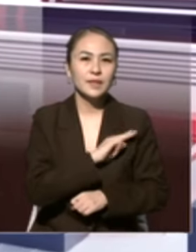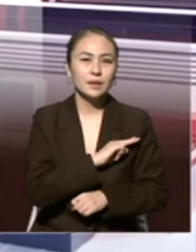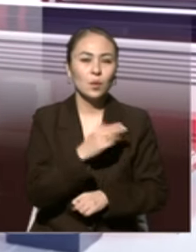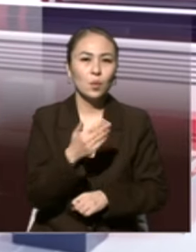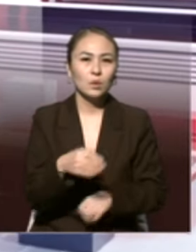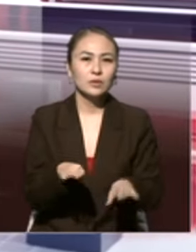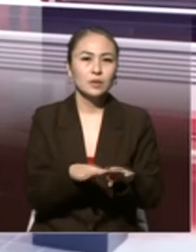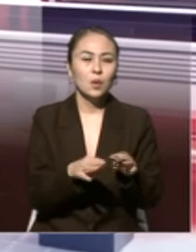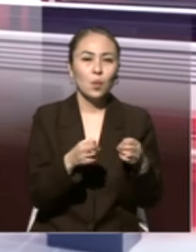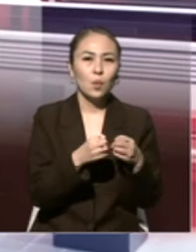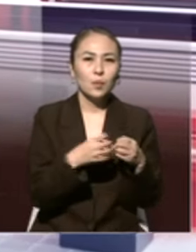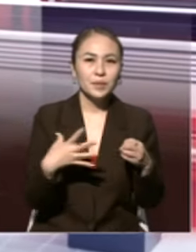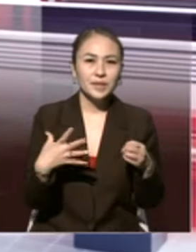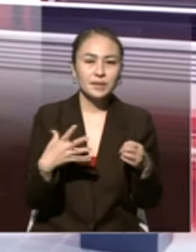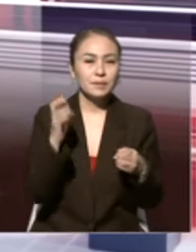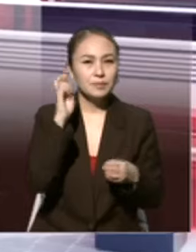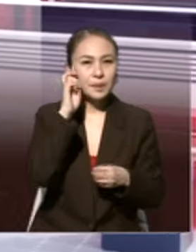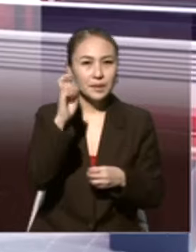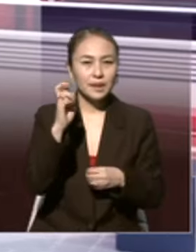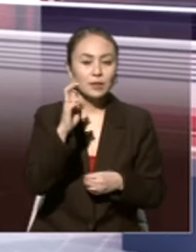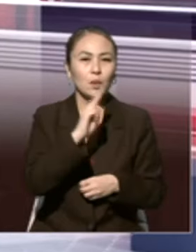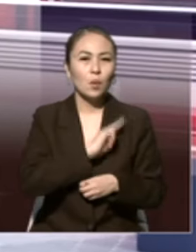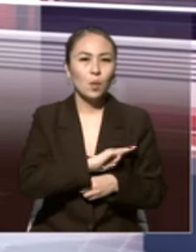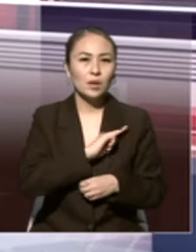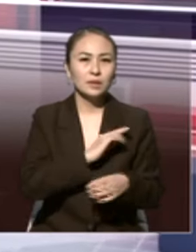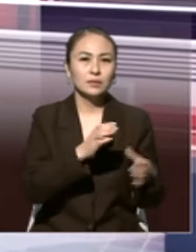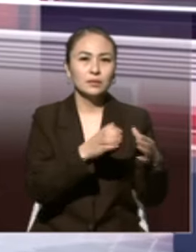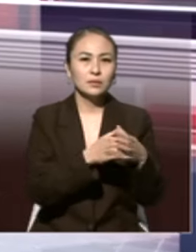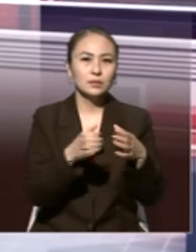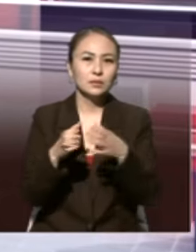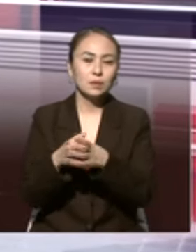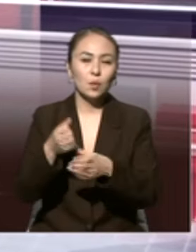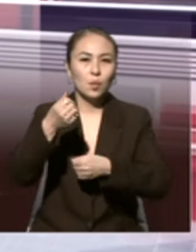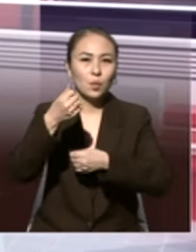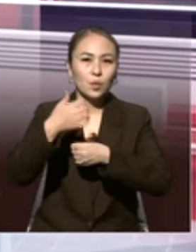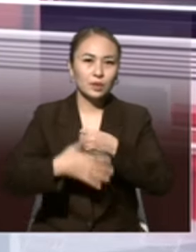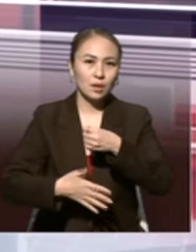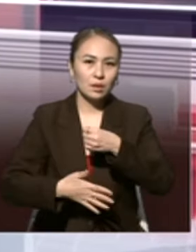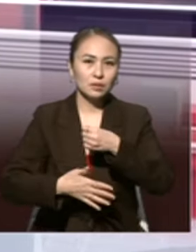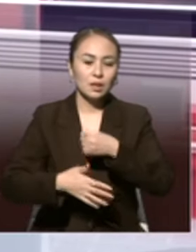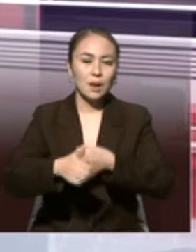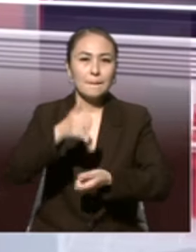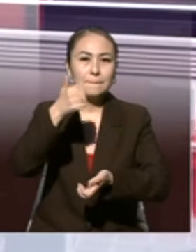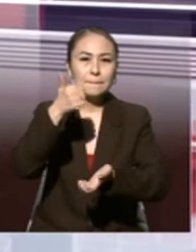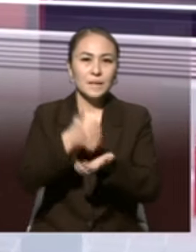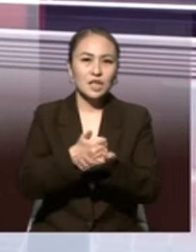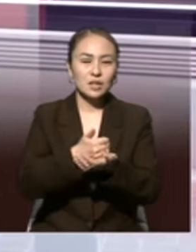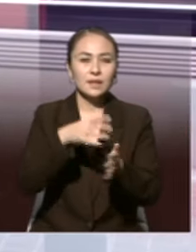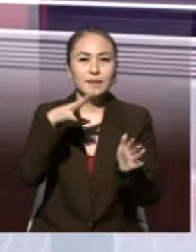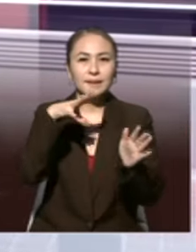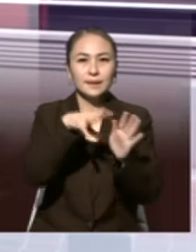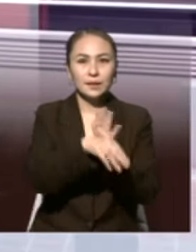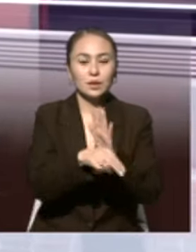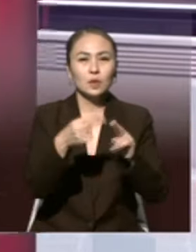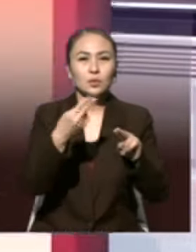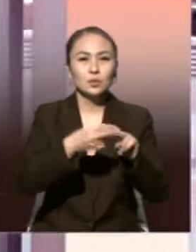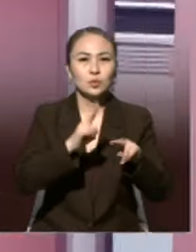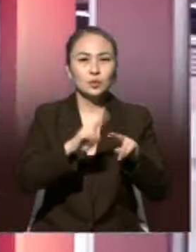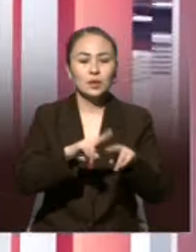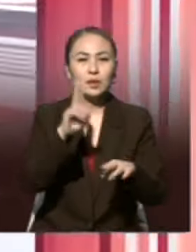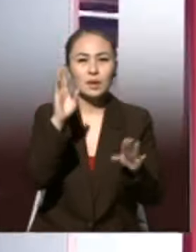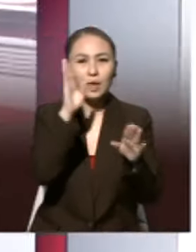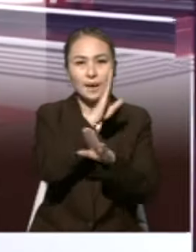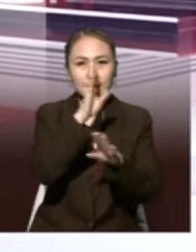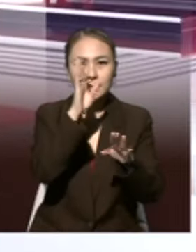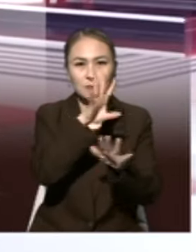жерде 15 мемлекеттік органдардың орталық басшылары кіреді. Сол себептен осы